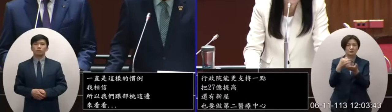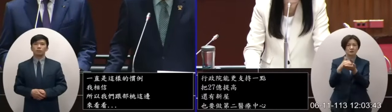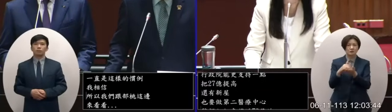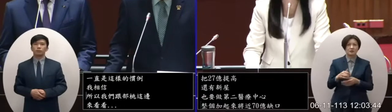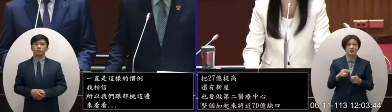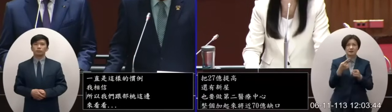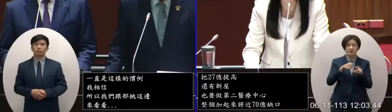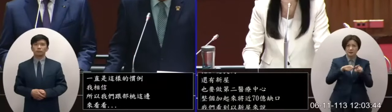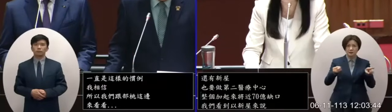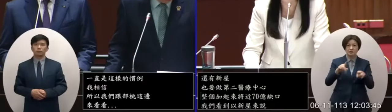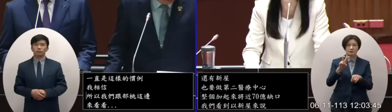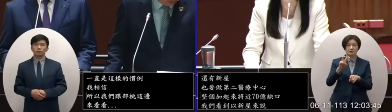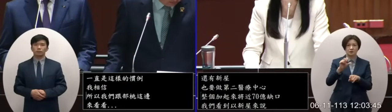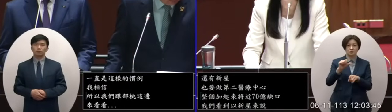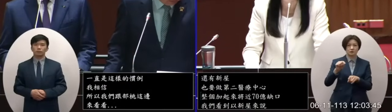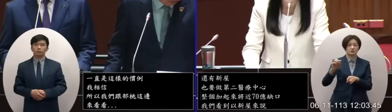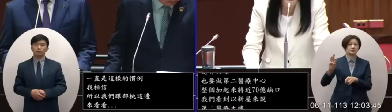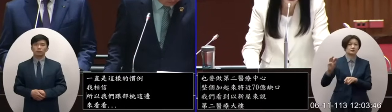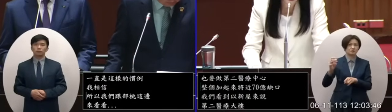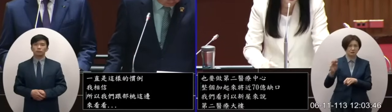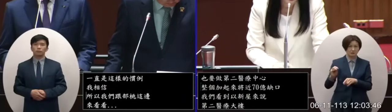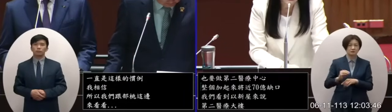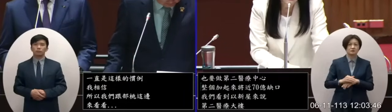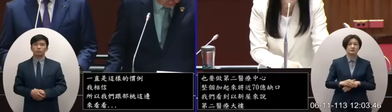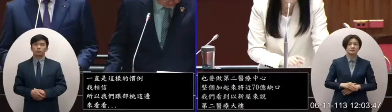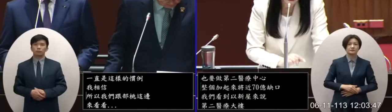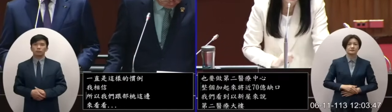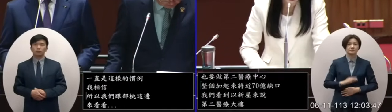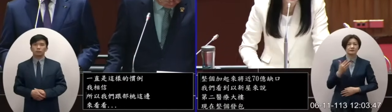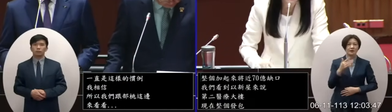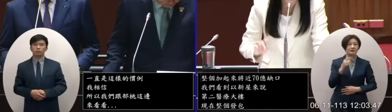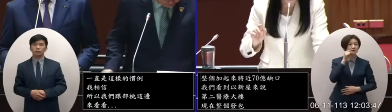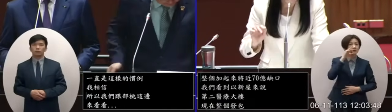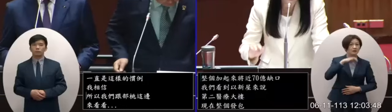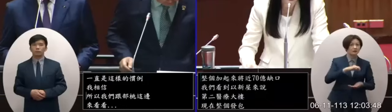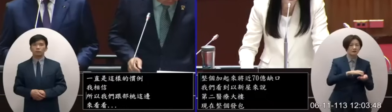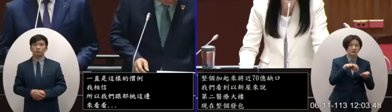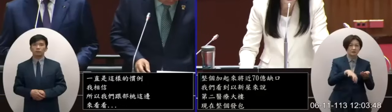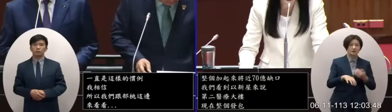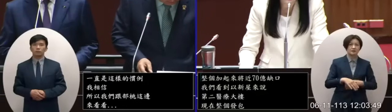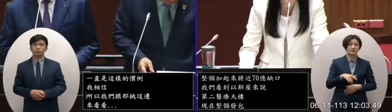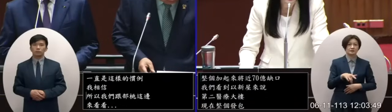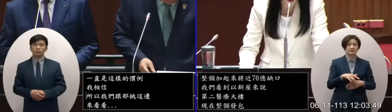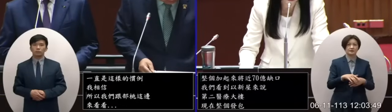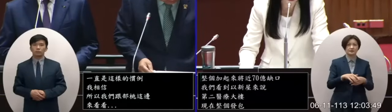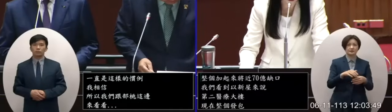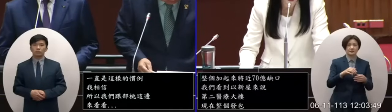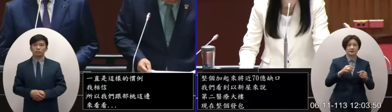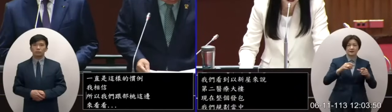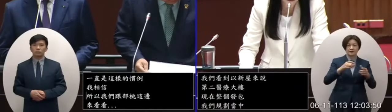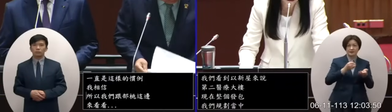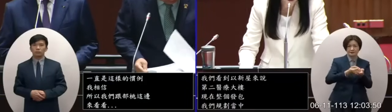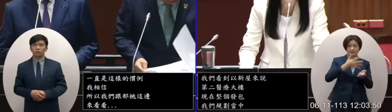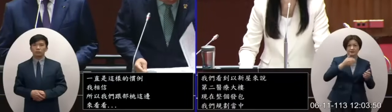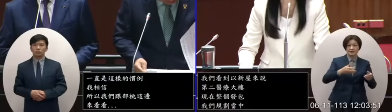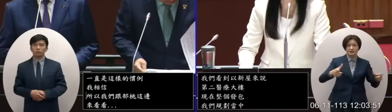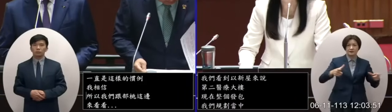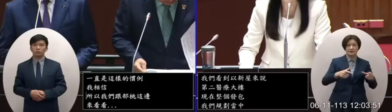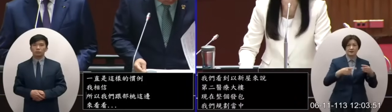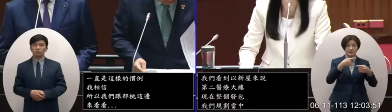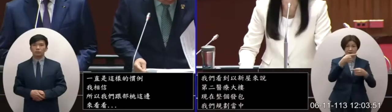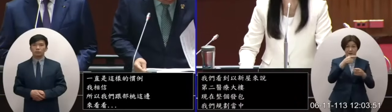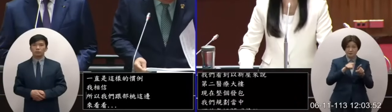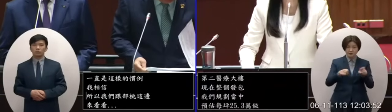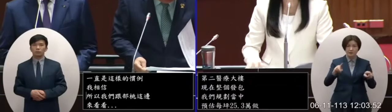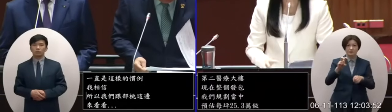每一坪大概25.3万来做。可是呢，我们来看苗栗医院现在在办集中症医疗大楼的扩建哦，每一坪大概就要到